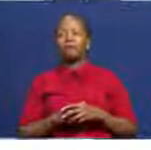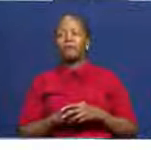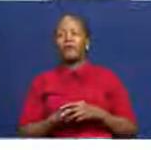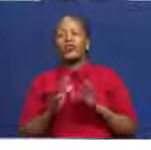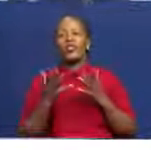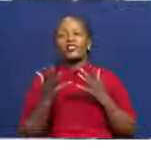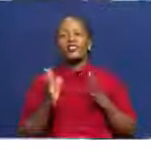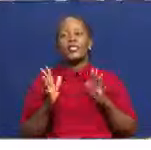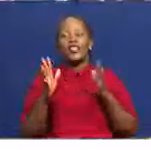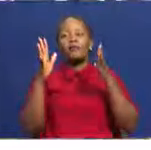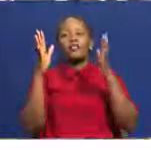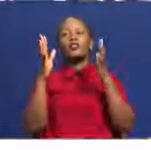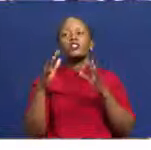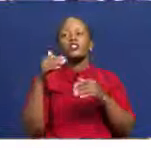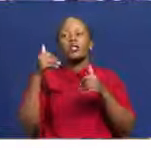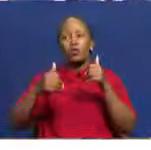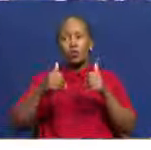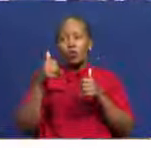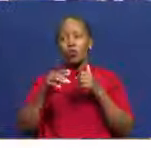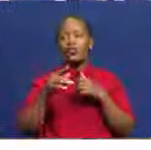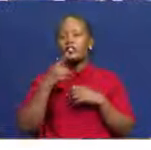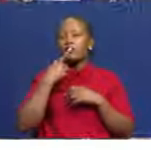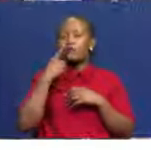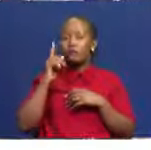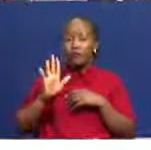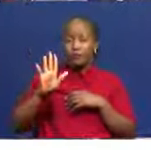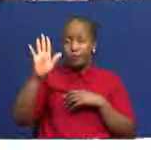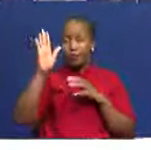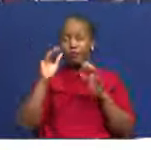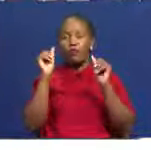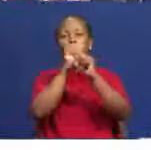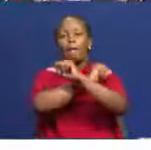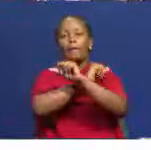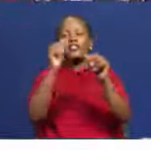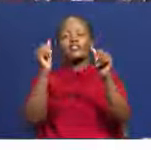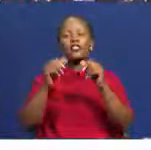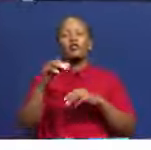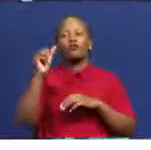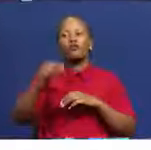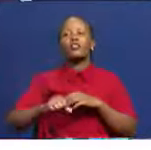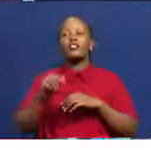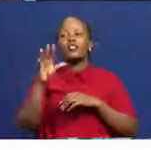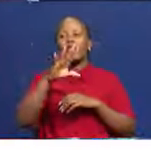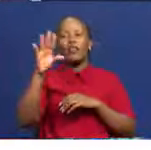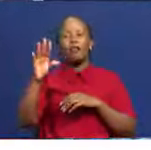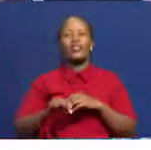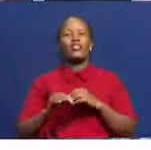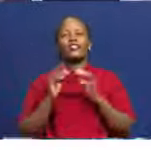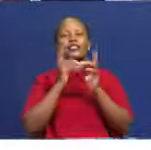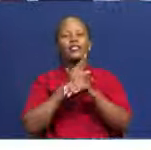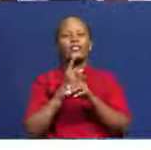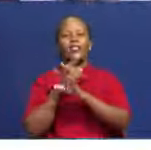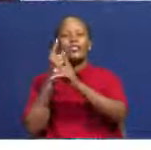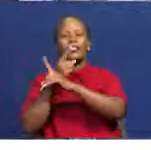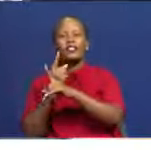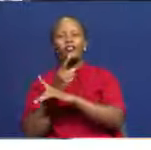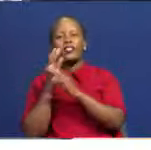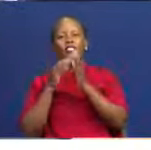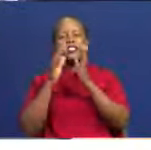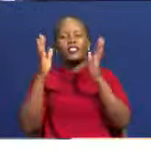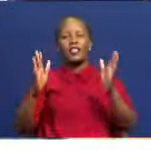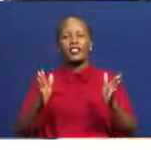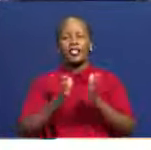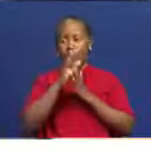Sherehe iliyofana ya kuapishwa kwa rais Ramaphosa katika majengo ya Union jijini Pretoria ilihudhuriwa na viongozi wa mataifa na wakuu wa